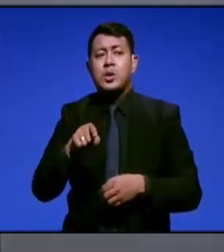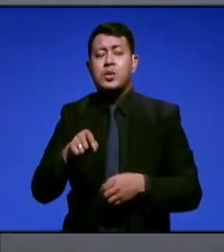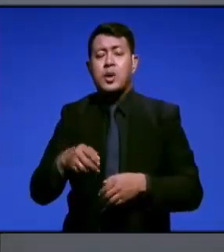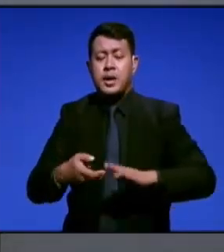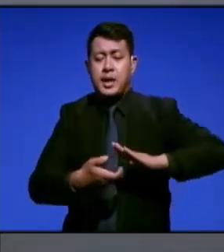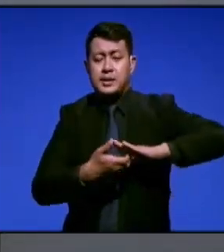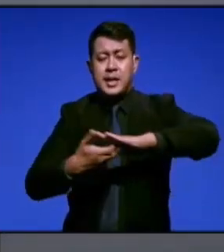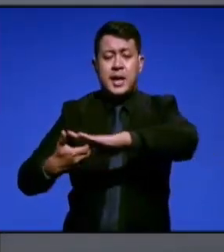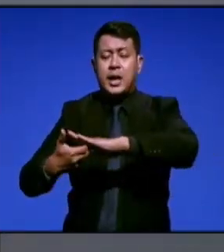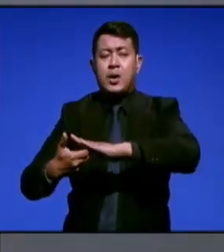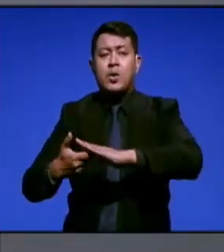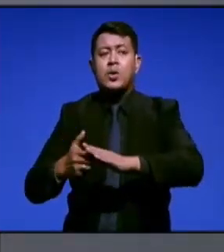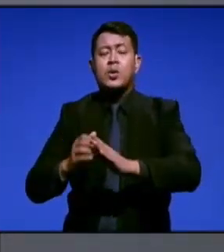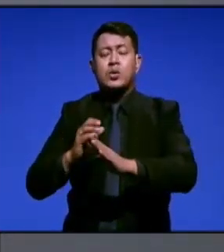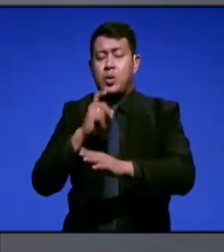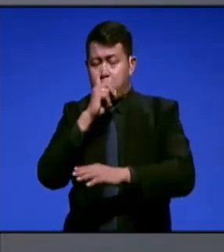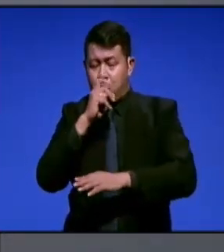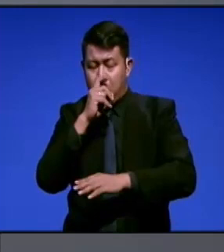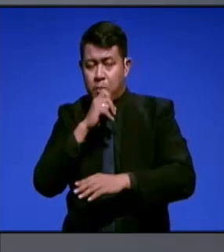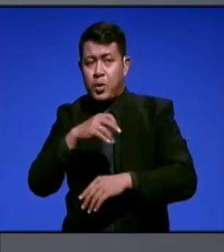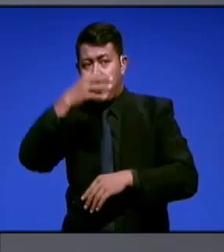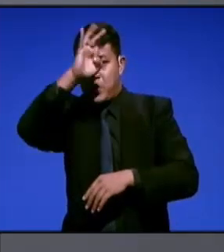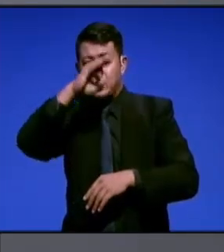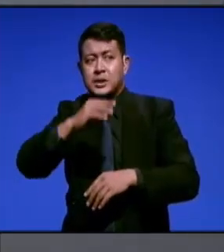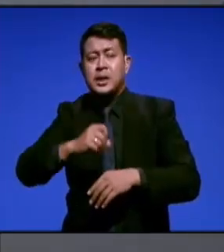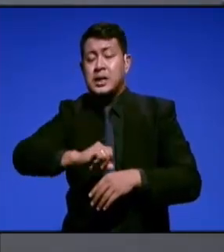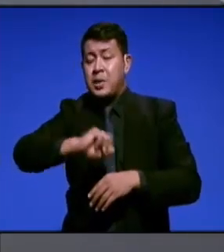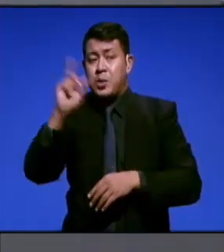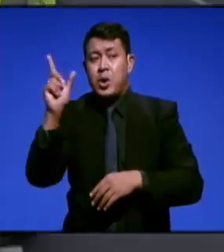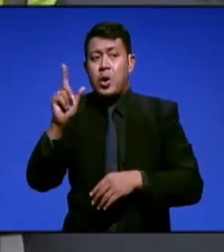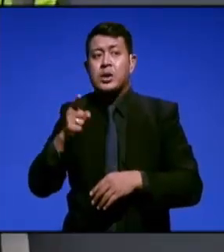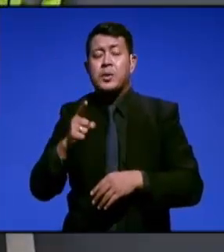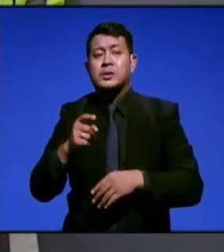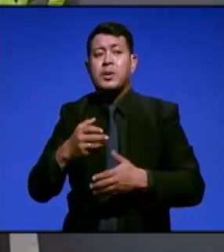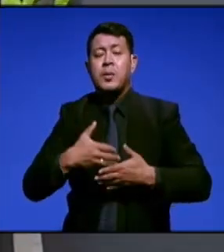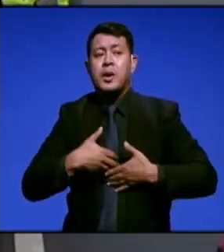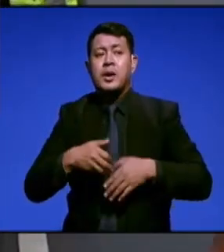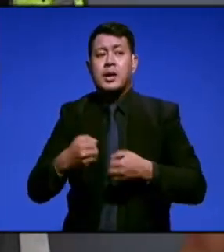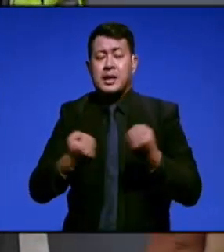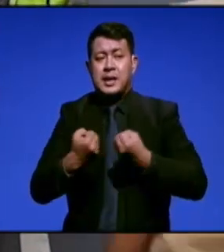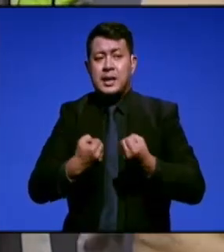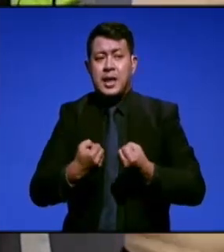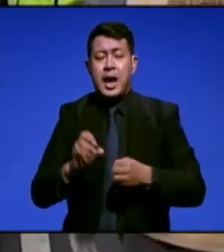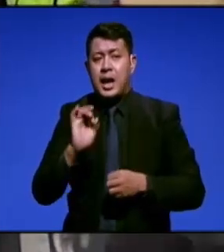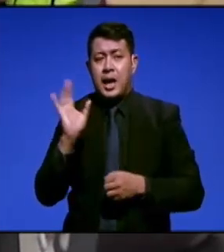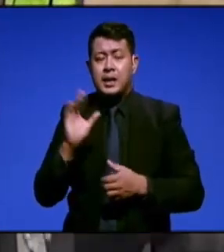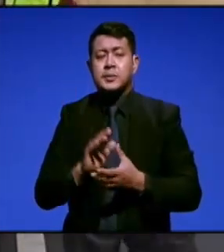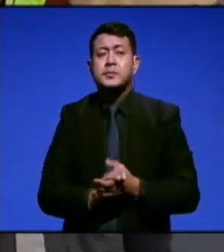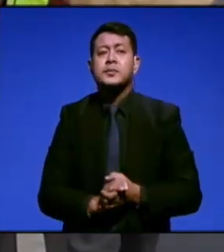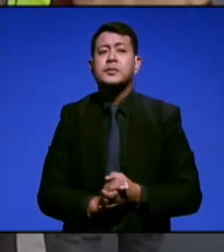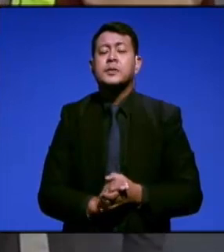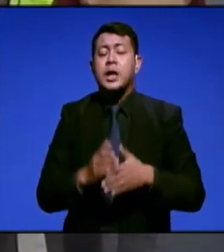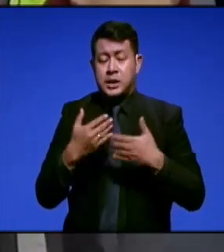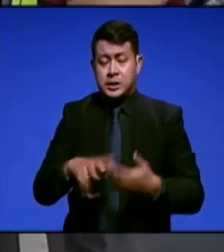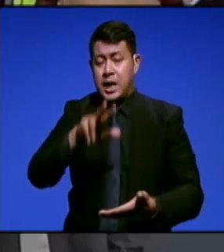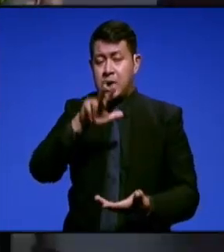derek untuk menghindari pemeriksaan polisi, namun ia lolos dari pos pemeriksaan karena memakai kendaraan lain. Sementara itu,